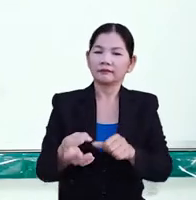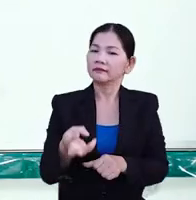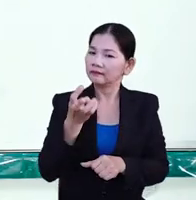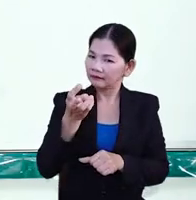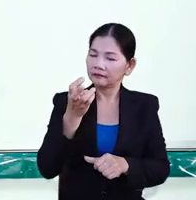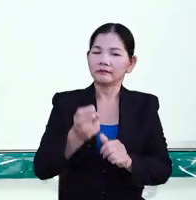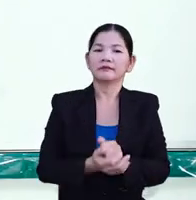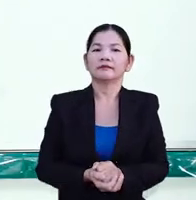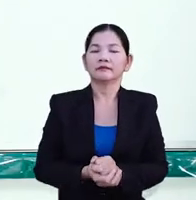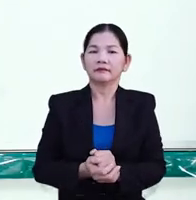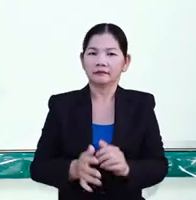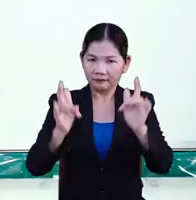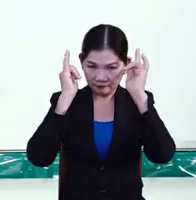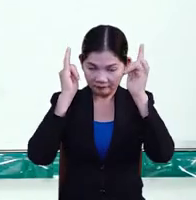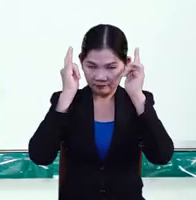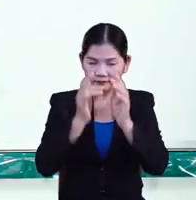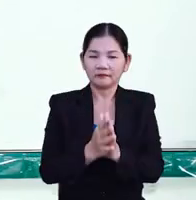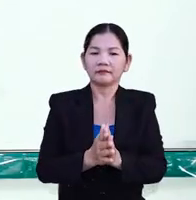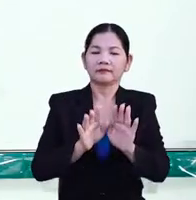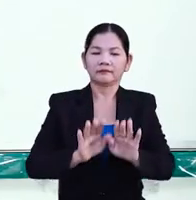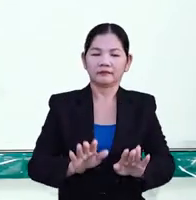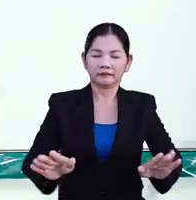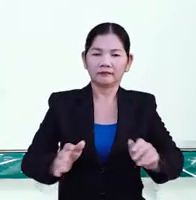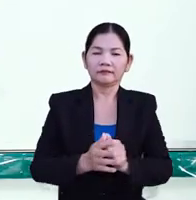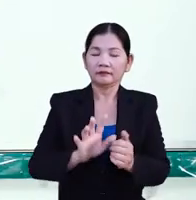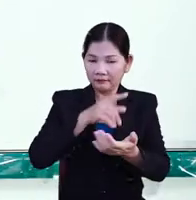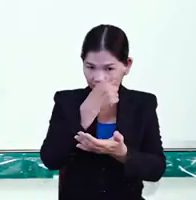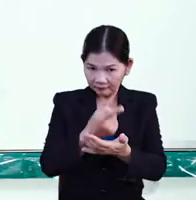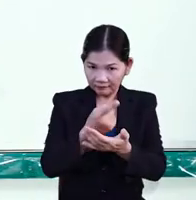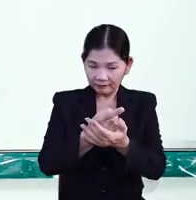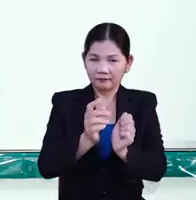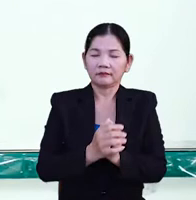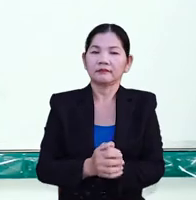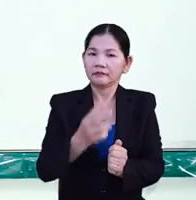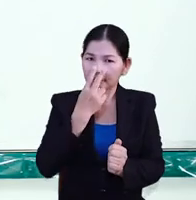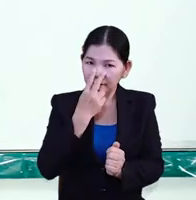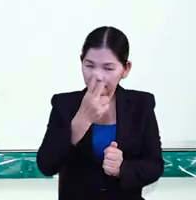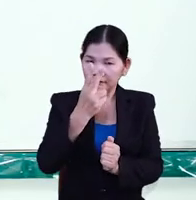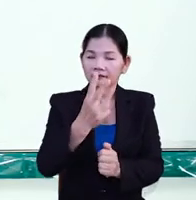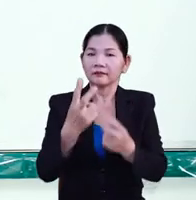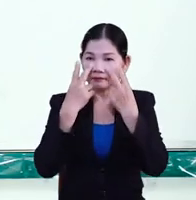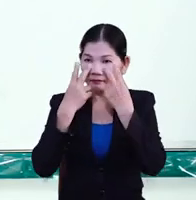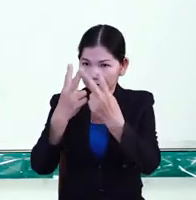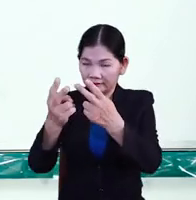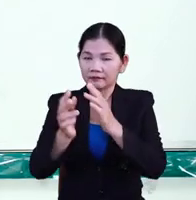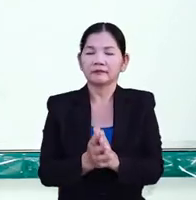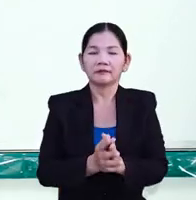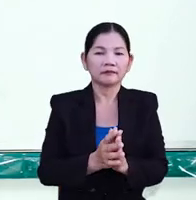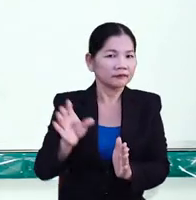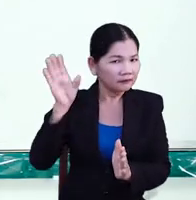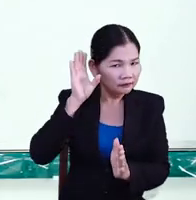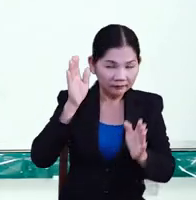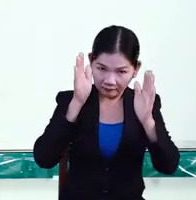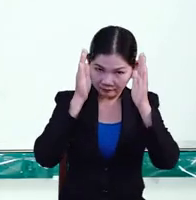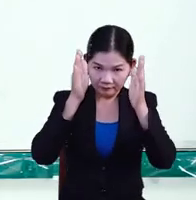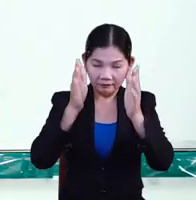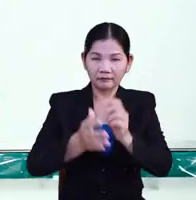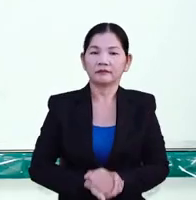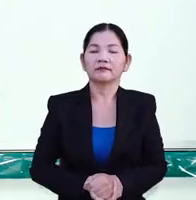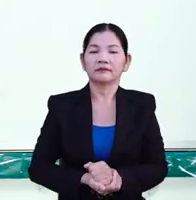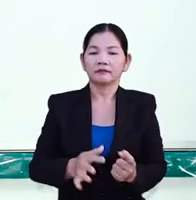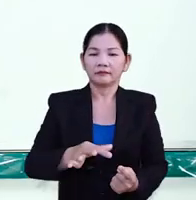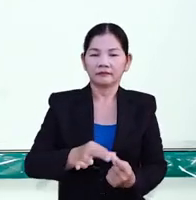កគ្រូនឹងបង្រៀនកូនសូមកូនកូនចូលរួមតាមដានសង្កេតនិងស្ដាប់ដោយយកចិត្តទុកដាក់ចា